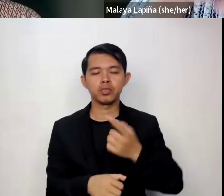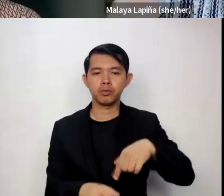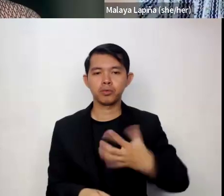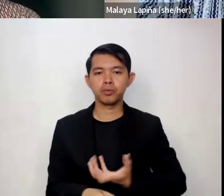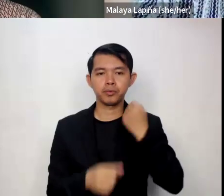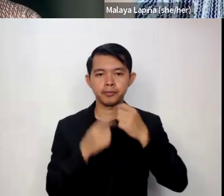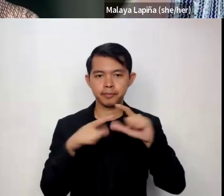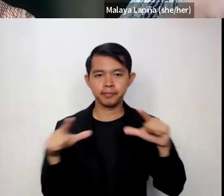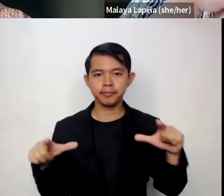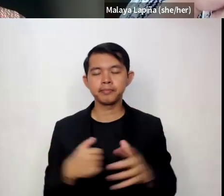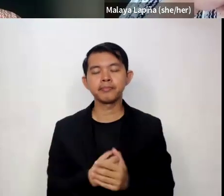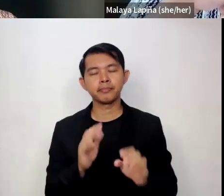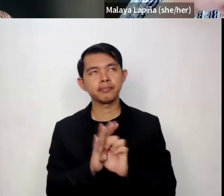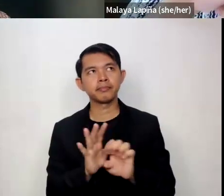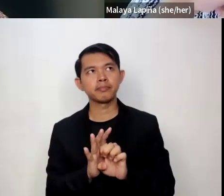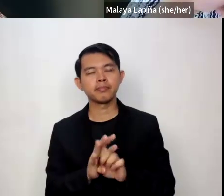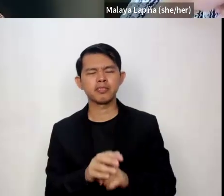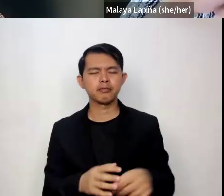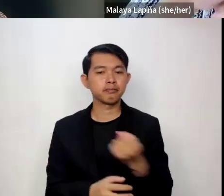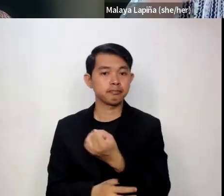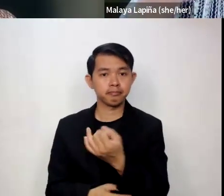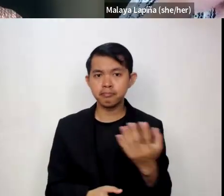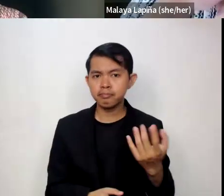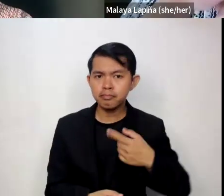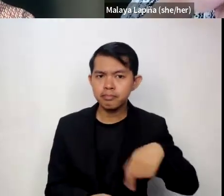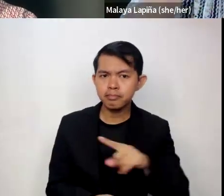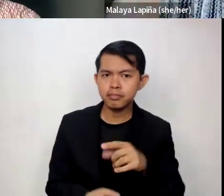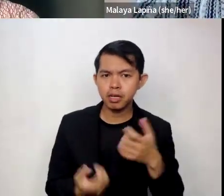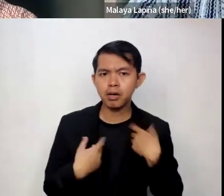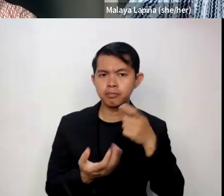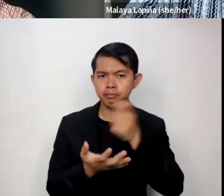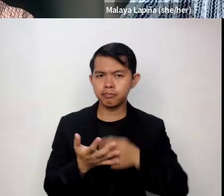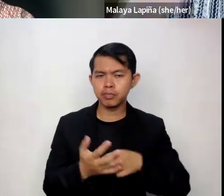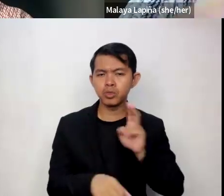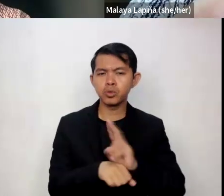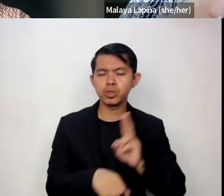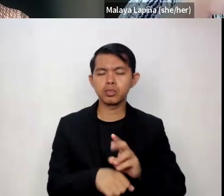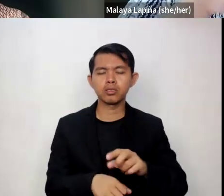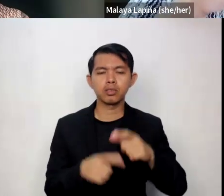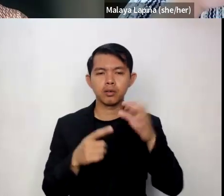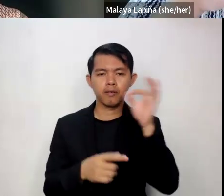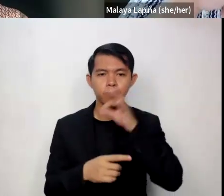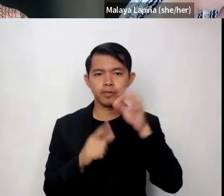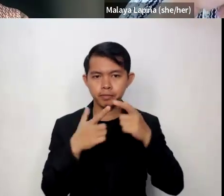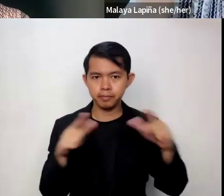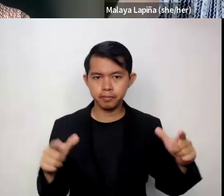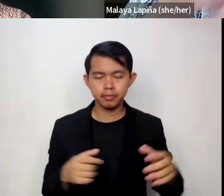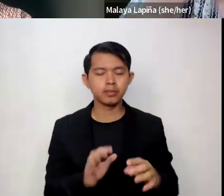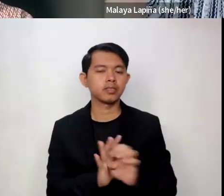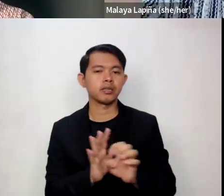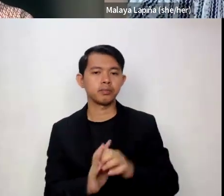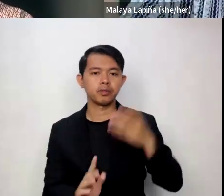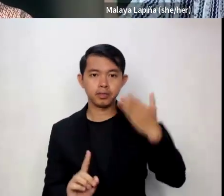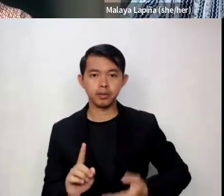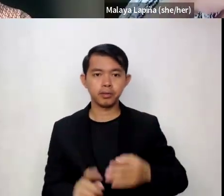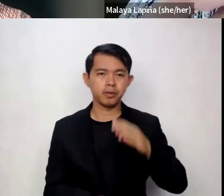Halimbawa, ilan ba sa atin yung nagsusulat sa sa parang mother tongue talaga natin? No, halimbawa ako, Bisaya, pero